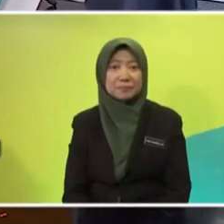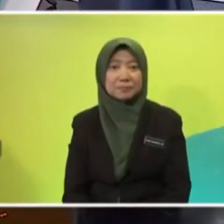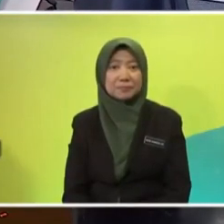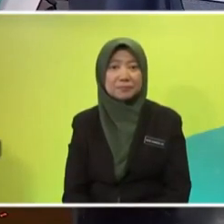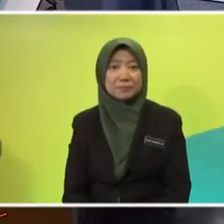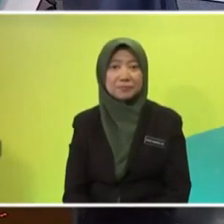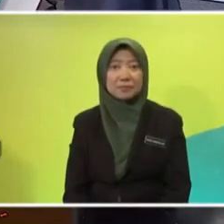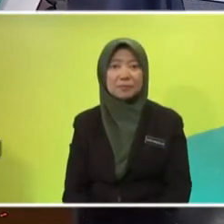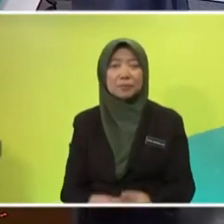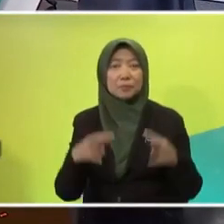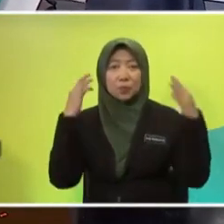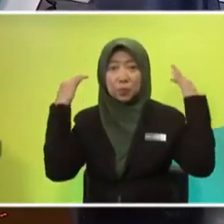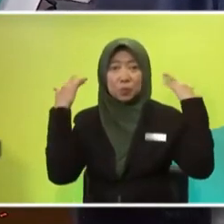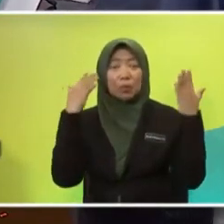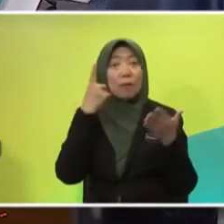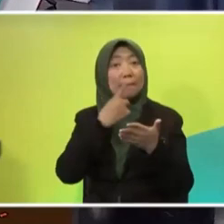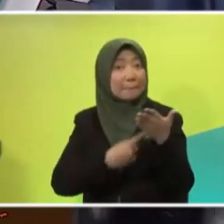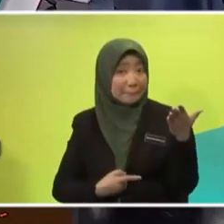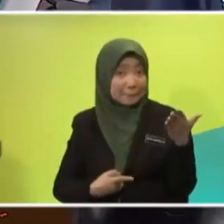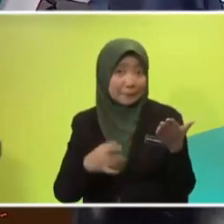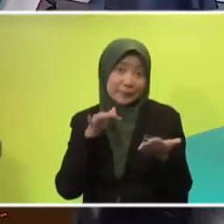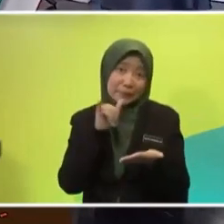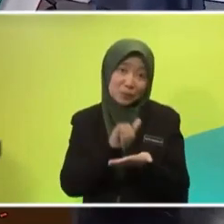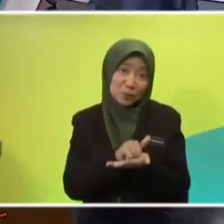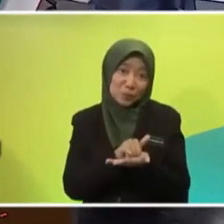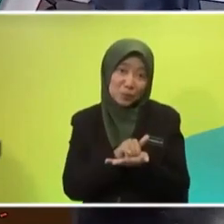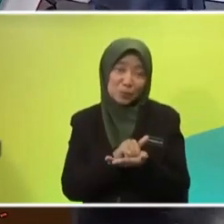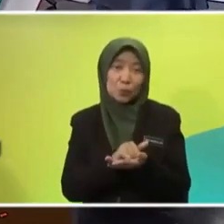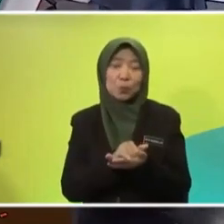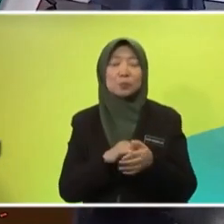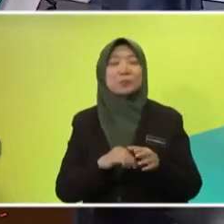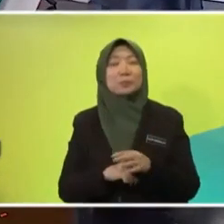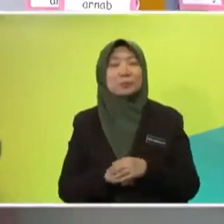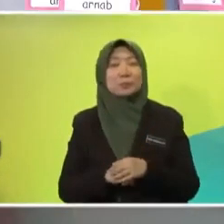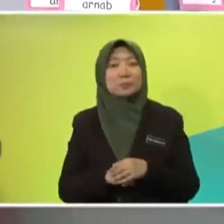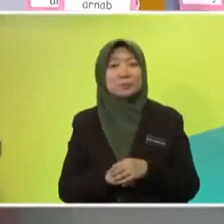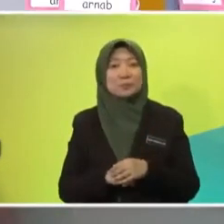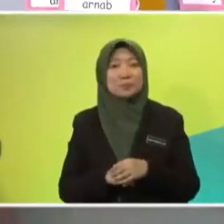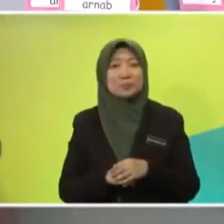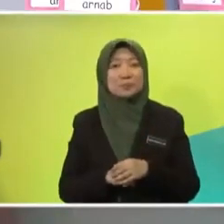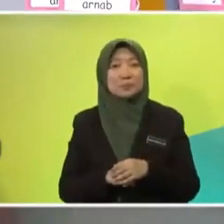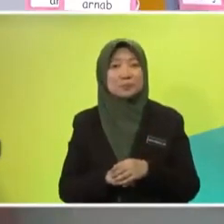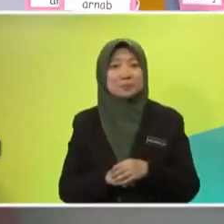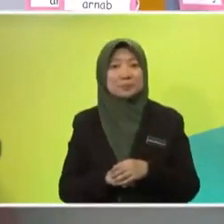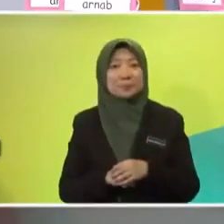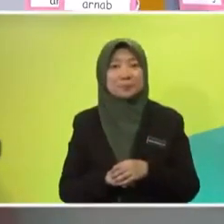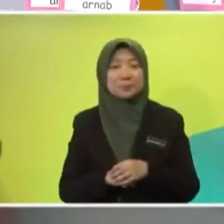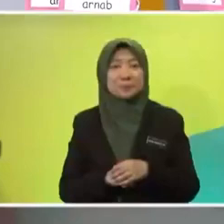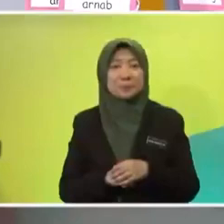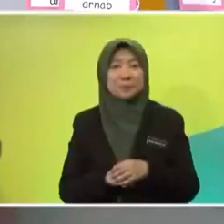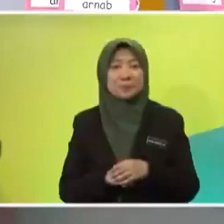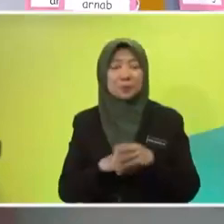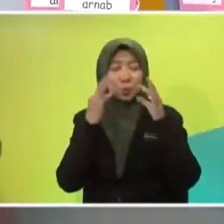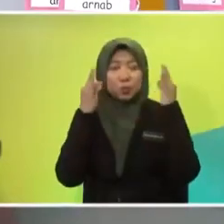Bunyi apa tu? Rina boleh teka tak bunyi apa? Okey. Kalau bunyi kucing saya tahu, tapi